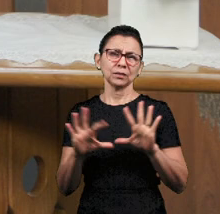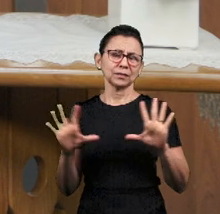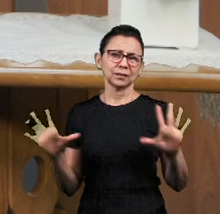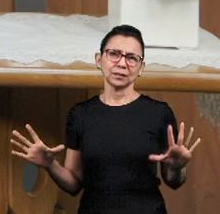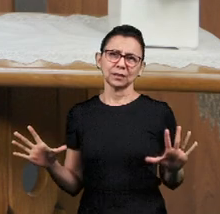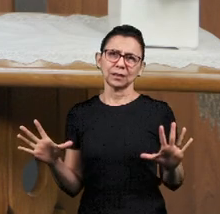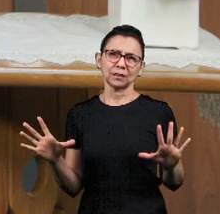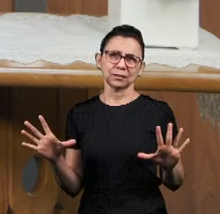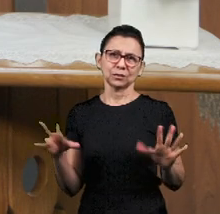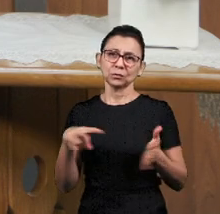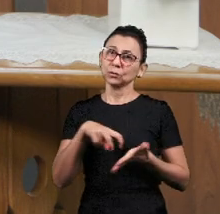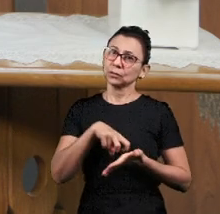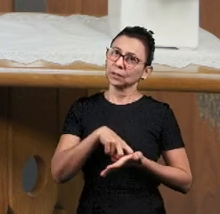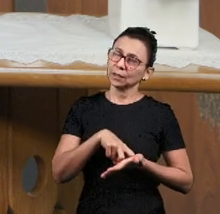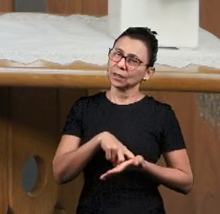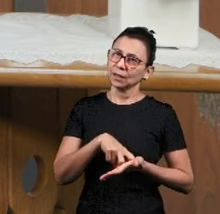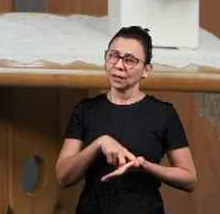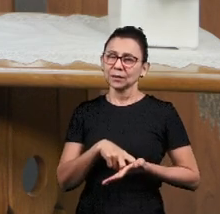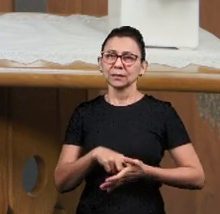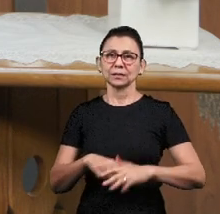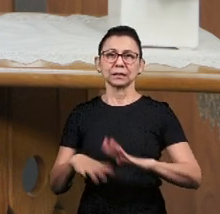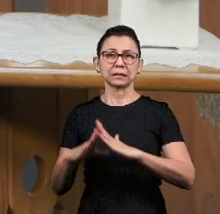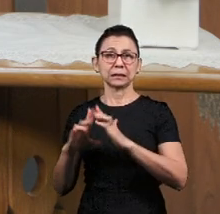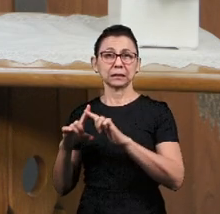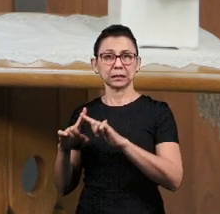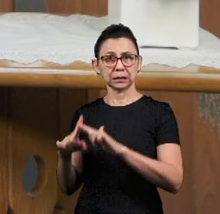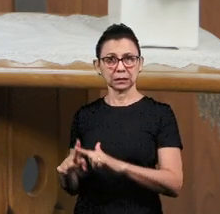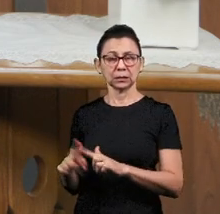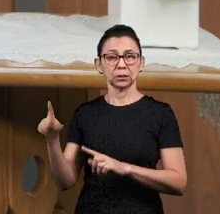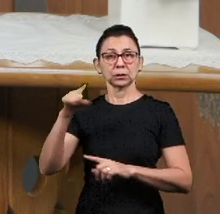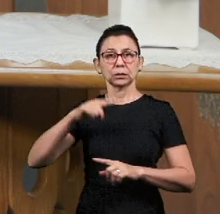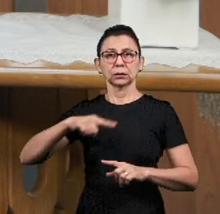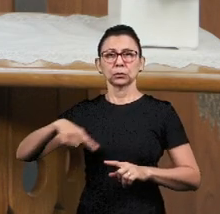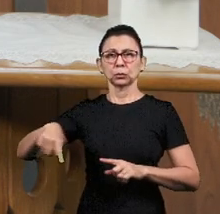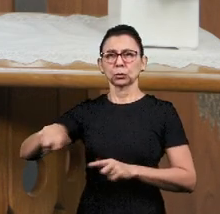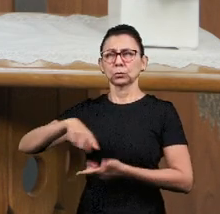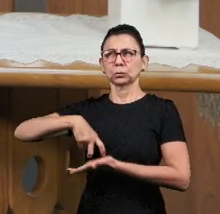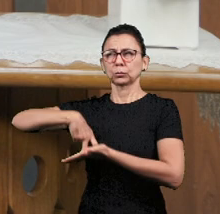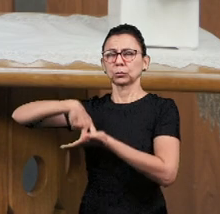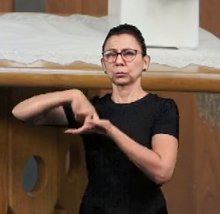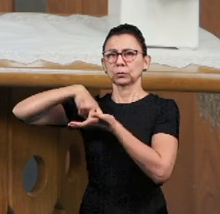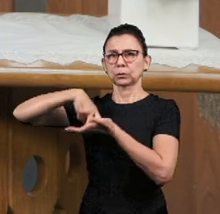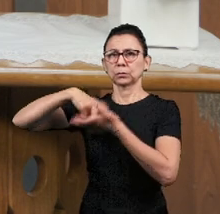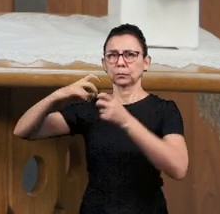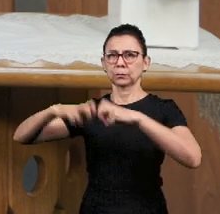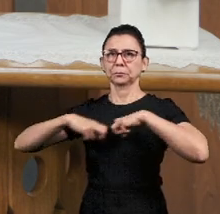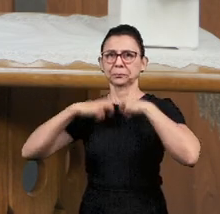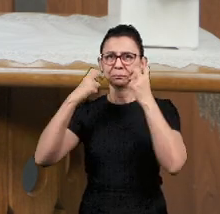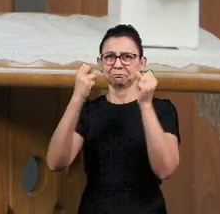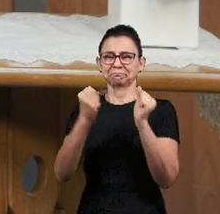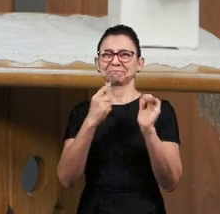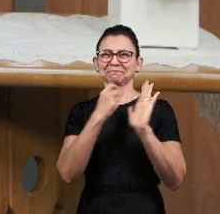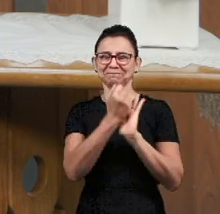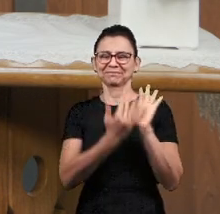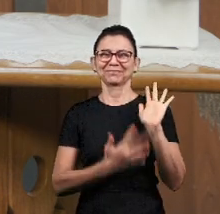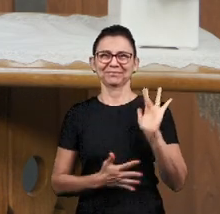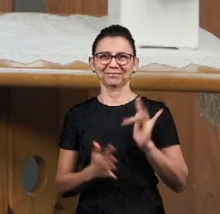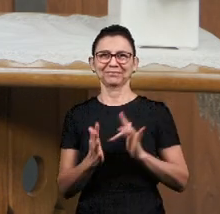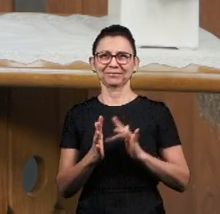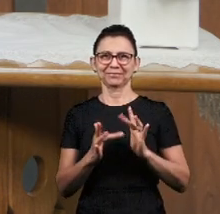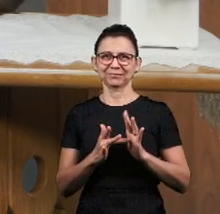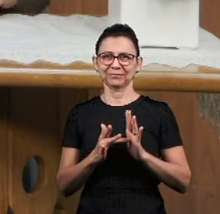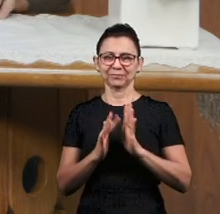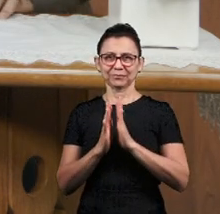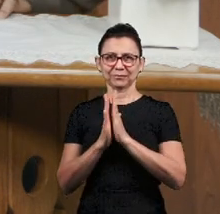mais l'Église, nous invitons maintenant à que tous se mettent à genoux pour prier par le sang de Jésus. Nous allons